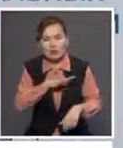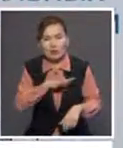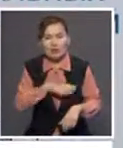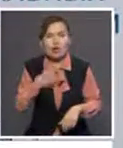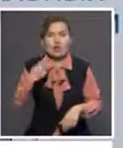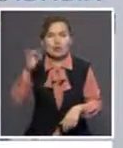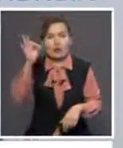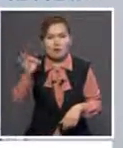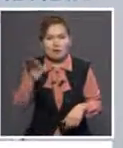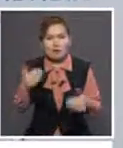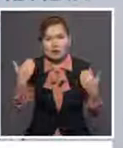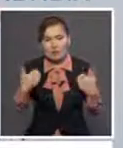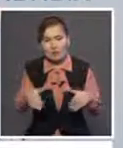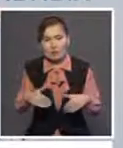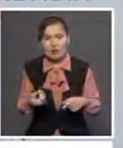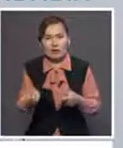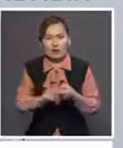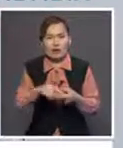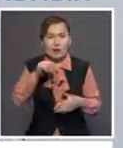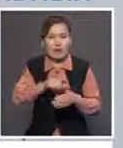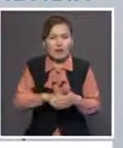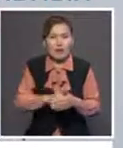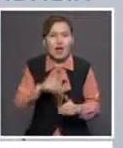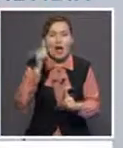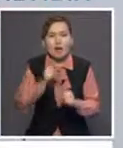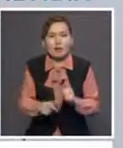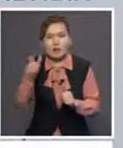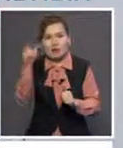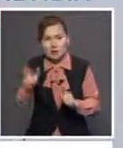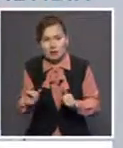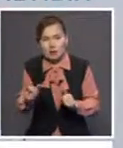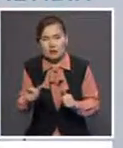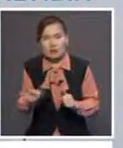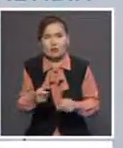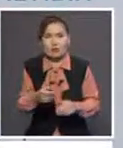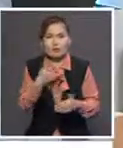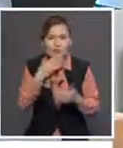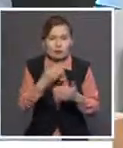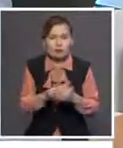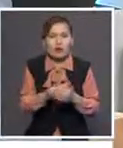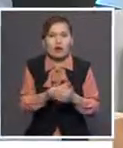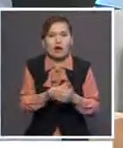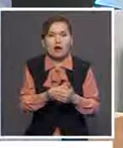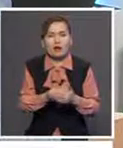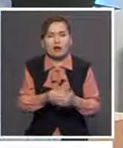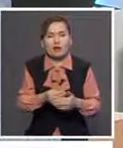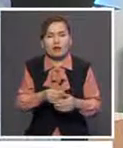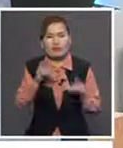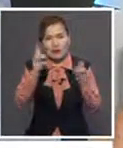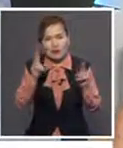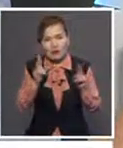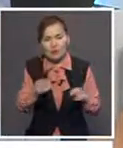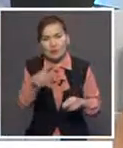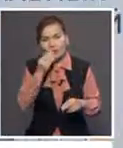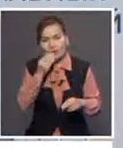генетикалық факторларға байланысты, 50% бұл әрбіреуіміздің өмір тәжірибе, өмір тәртібімізге байланысты. Яғни 10%